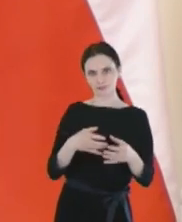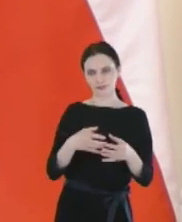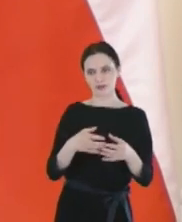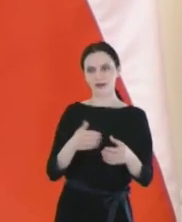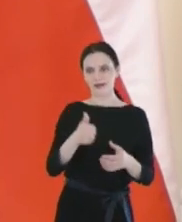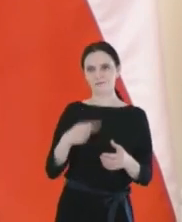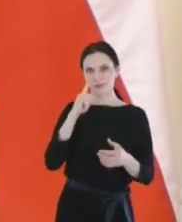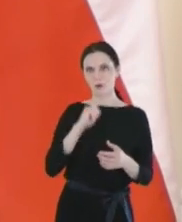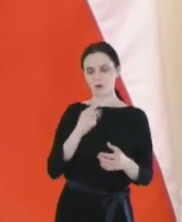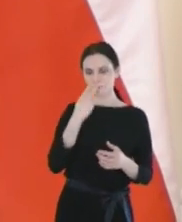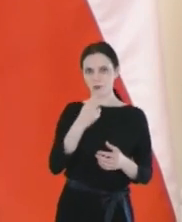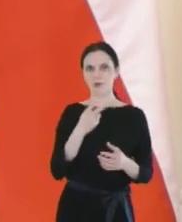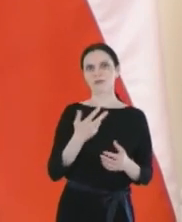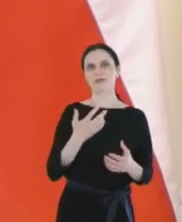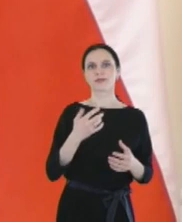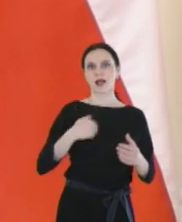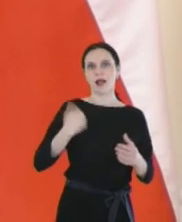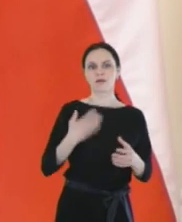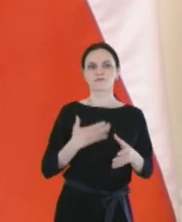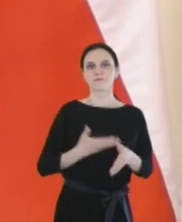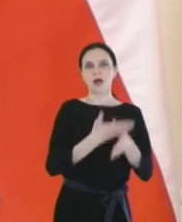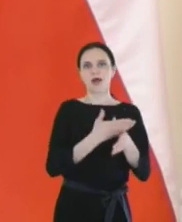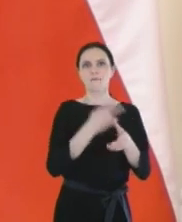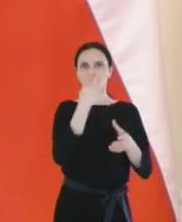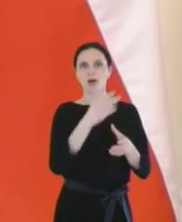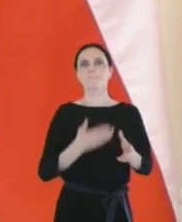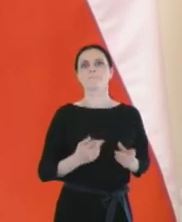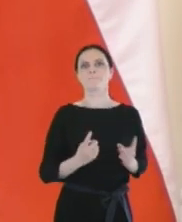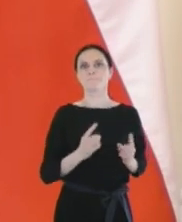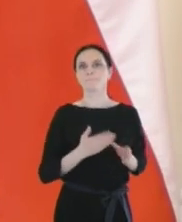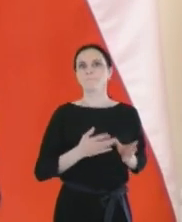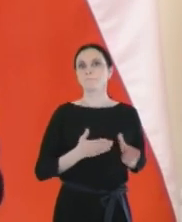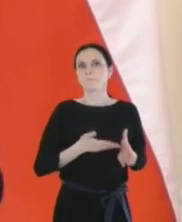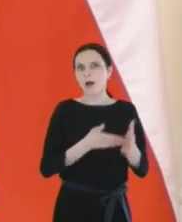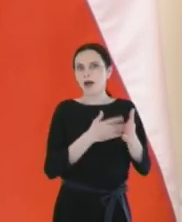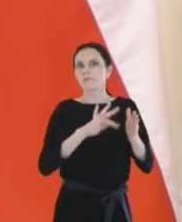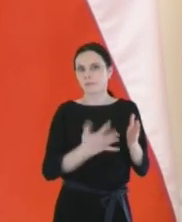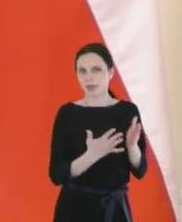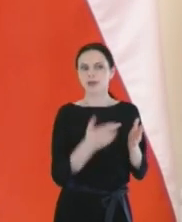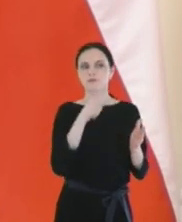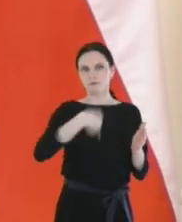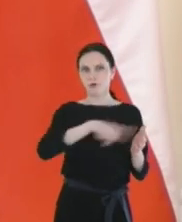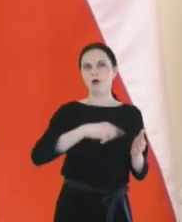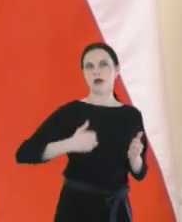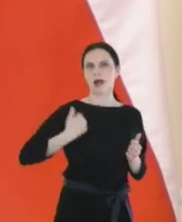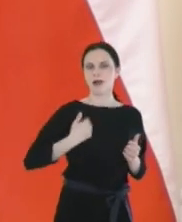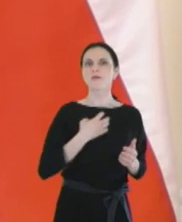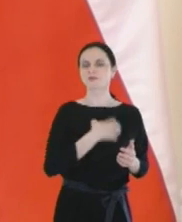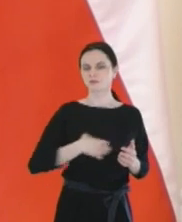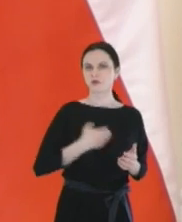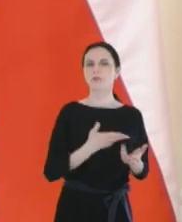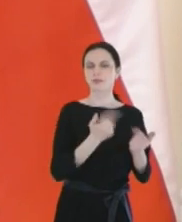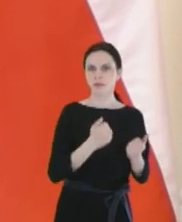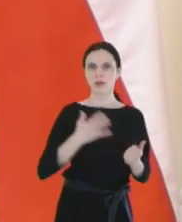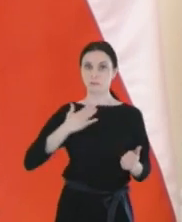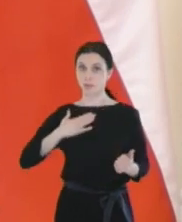paramą kariams, čia tarnaujantiems kariams, jiems tai yra svarbu, tačiau tai yra svarbu ne tik dėl to, bet tai yra svarbu